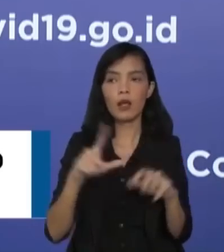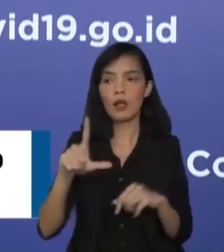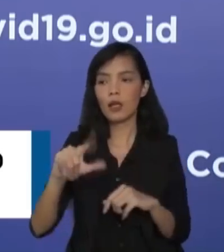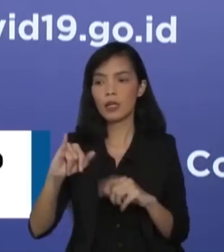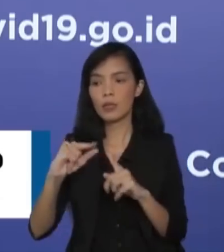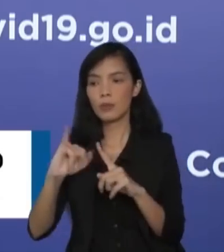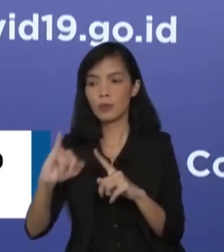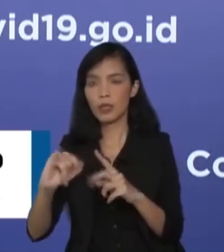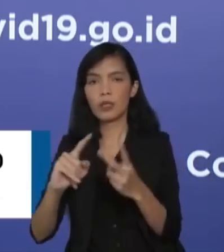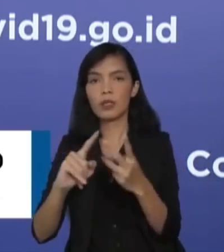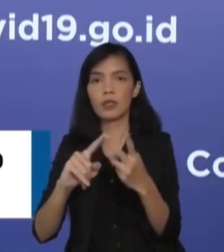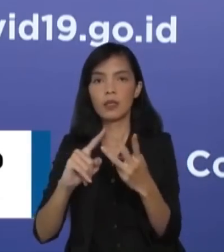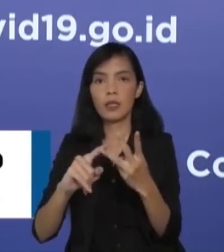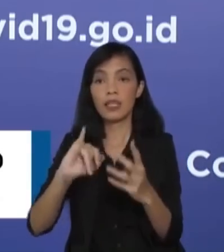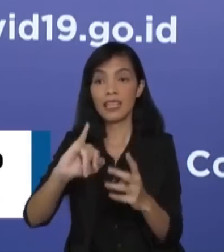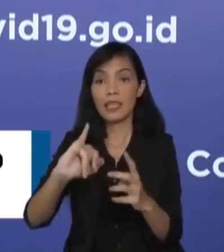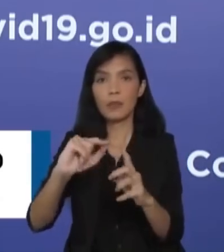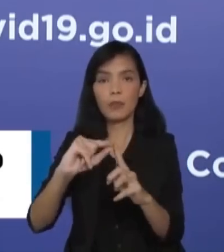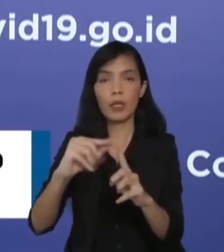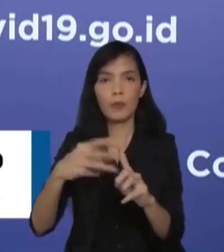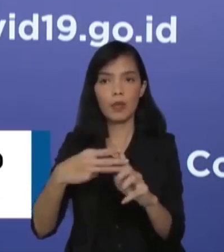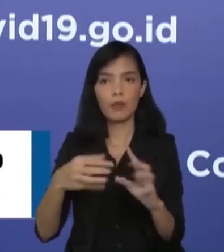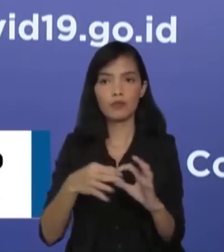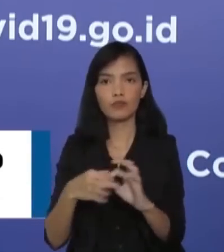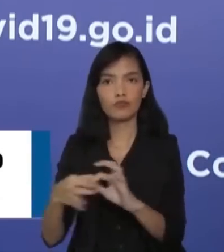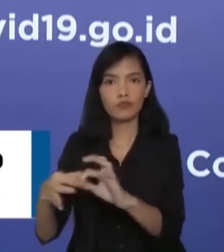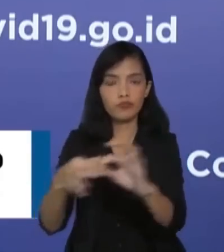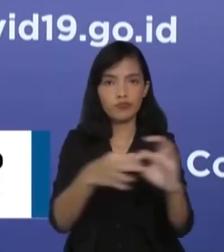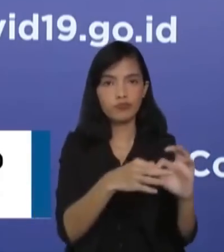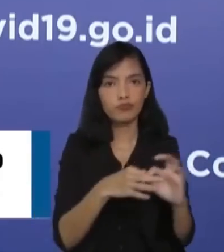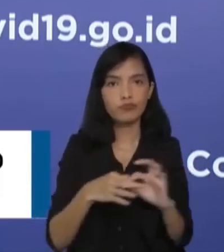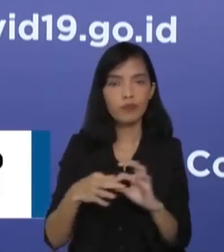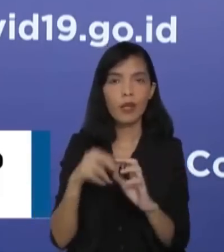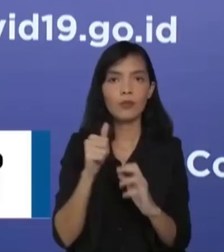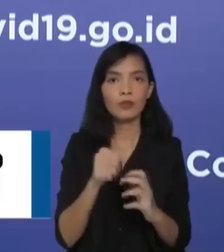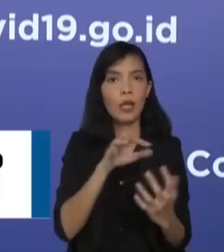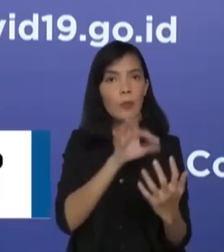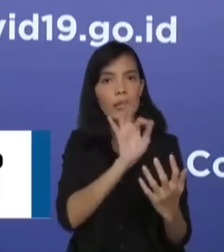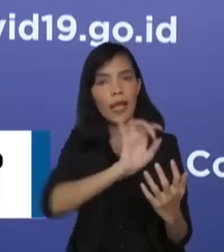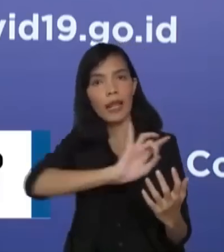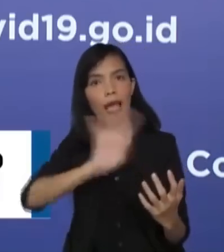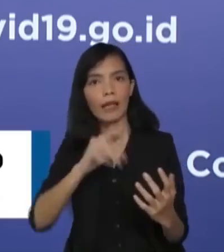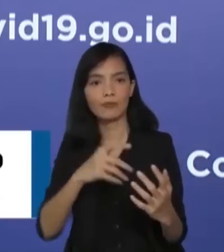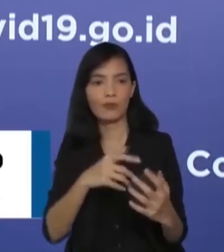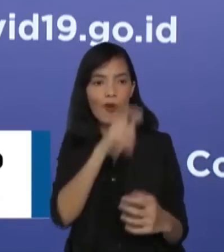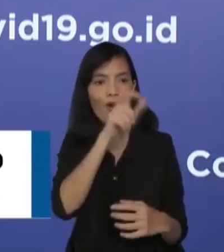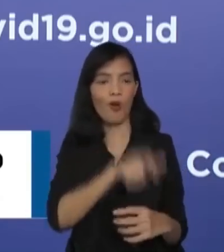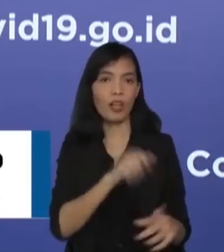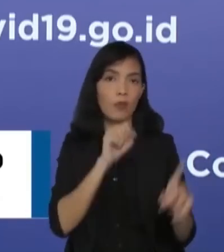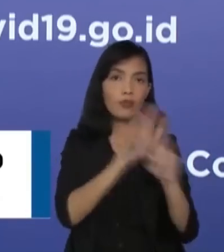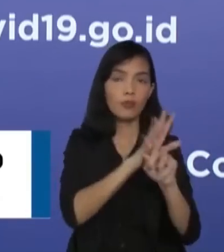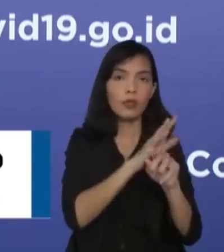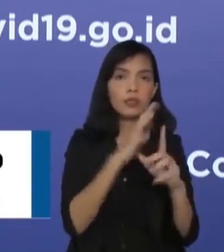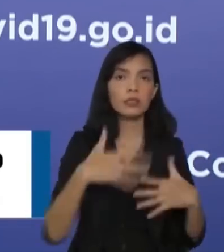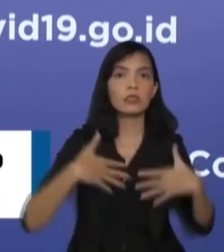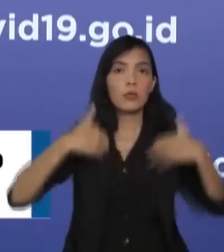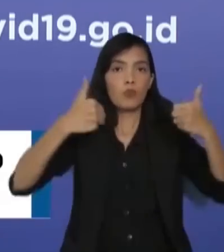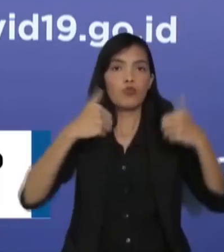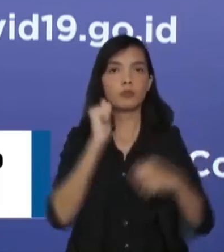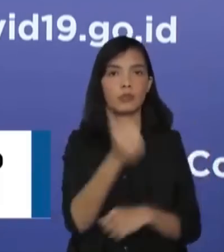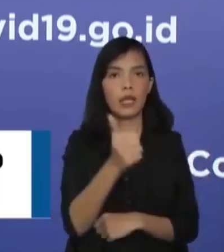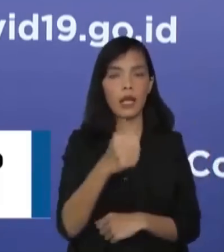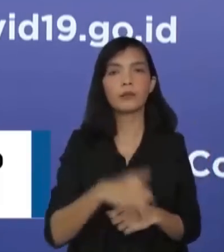dan IPB, yang kita harapkan nantinya bisa menjadi alternatif juga untuk meningkatkan kesembuhan dari